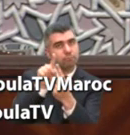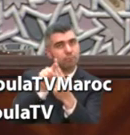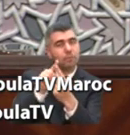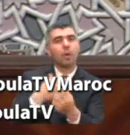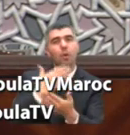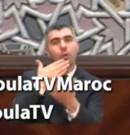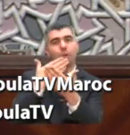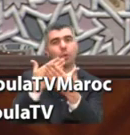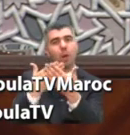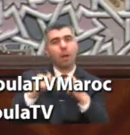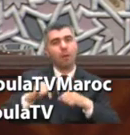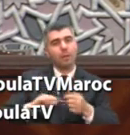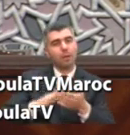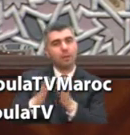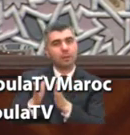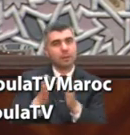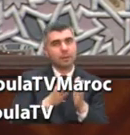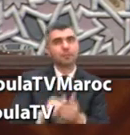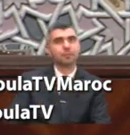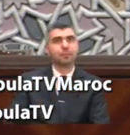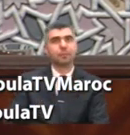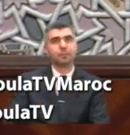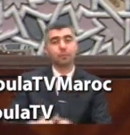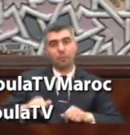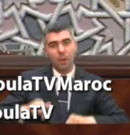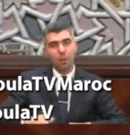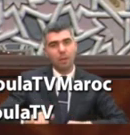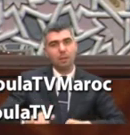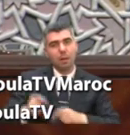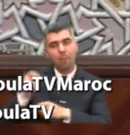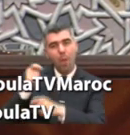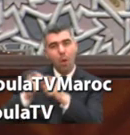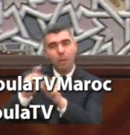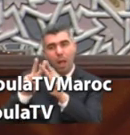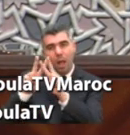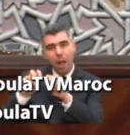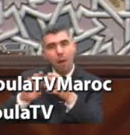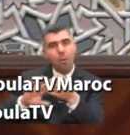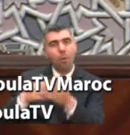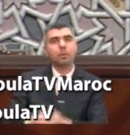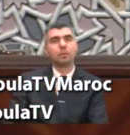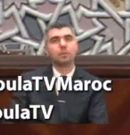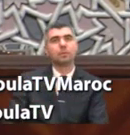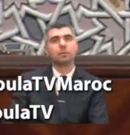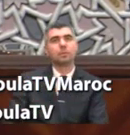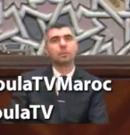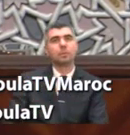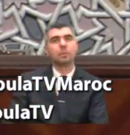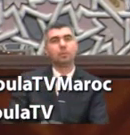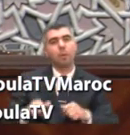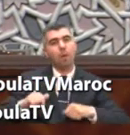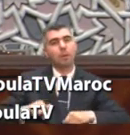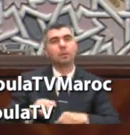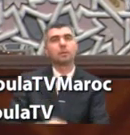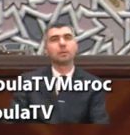حسن مساهمتكم. وننتقل إلى القطاع المكلف بالشؤون العامة والحكمة. نرحب بالسيد